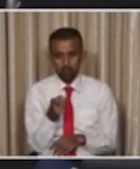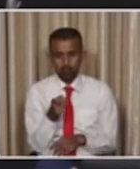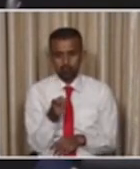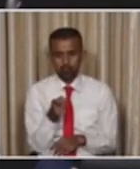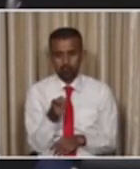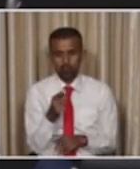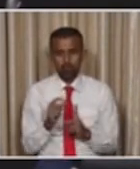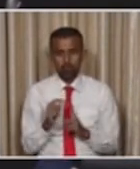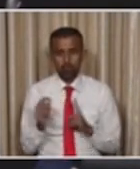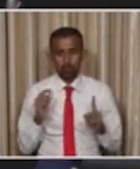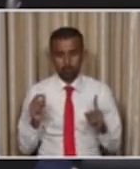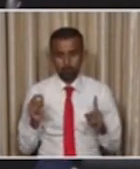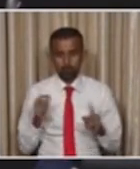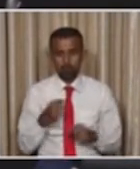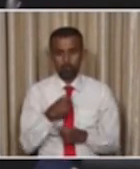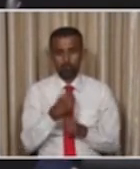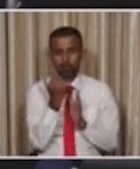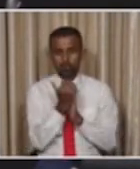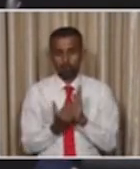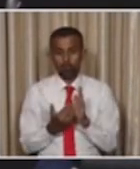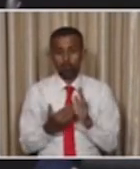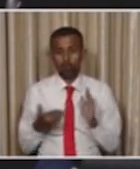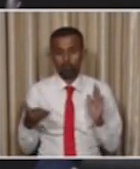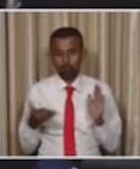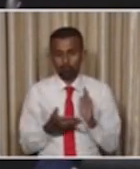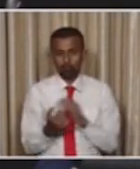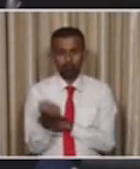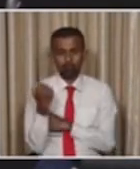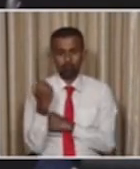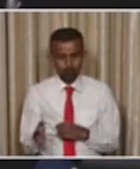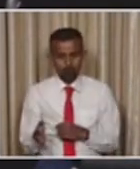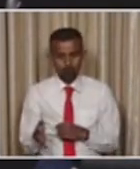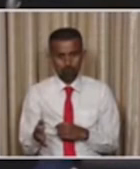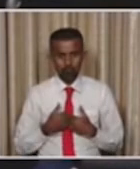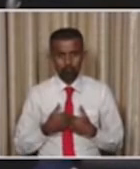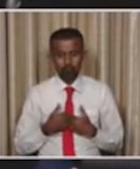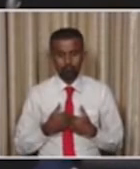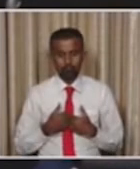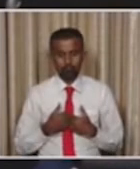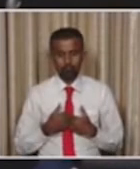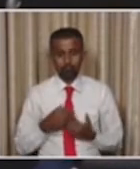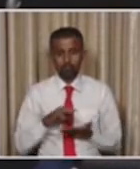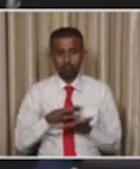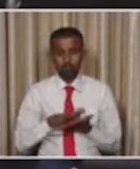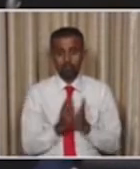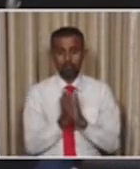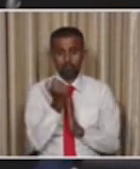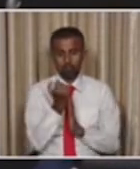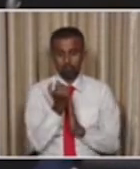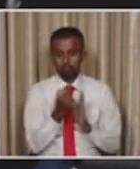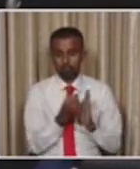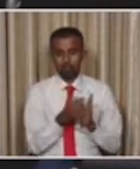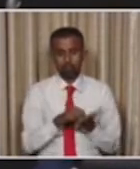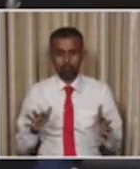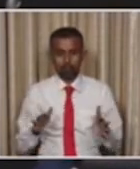මේ පාර්ලිමේන්තුවේ ආණ්ඩුක්‍රම ව්‍යවස්ථාව යටතේ බලතල දීලා තිබෙනවා අපිට ස්ථාවර නියෝග පද්ධතියක් හදලා අපි